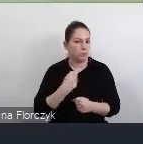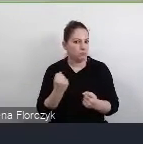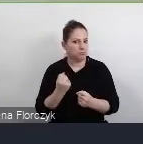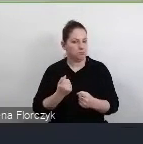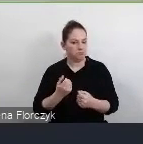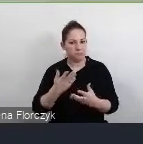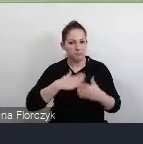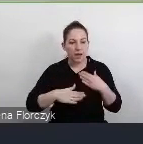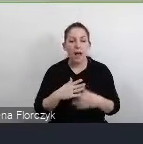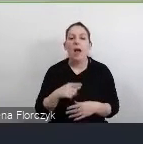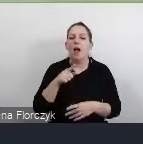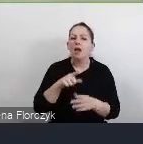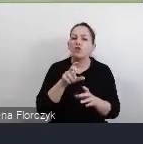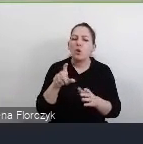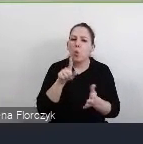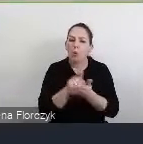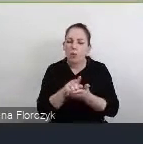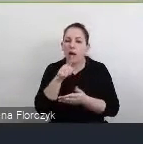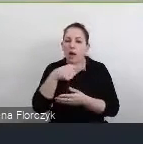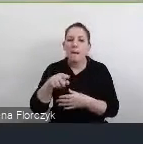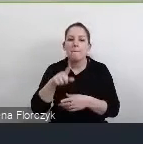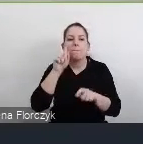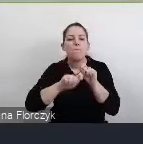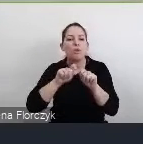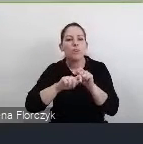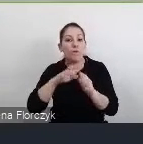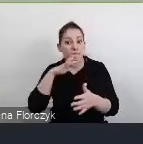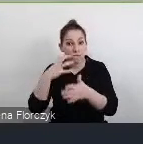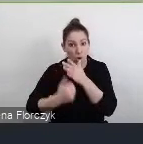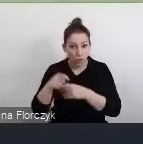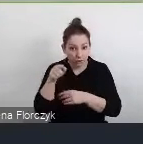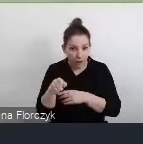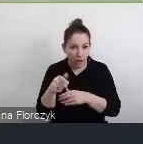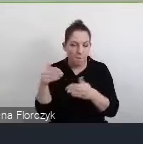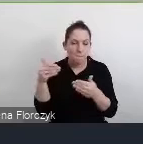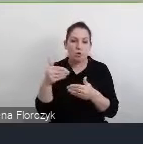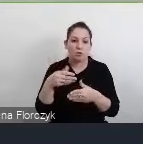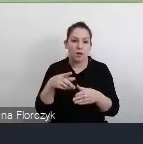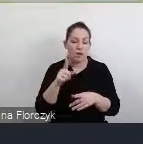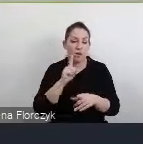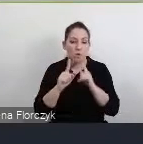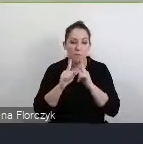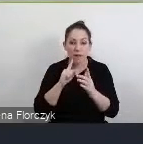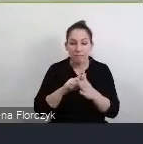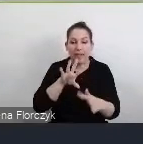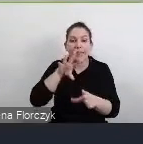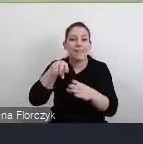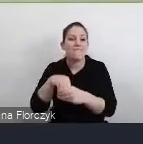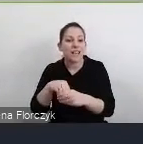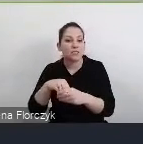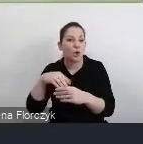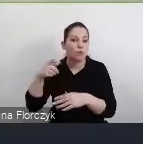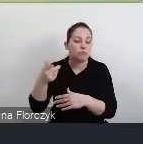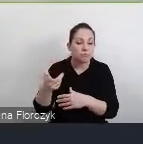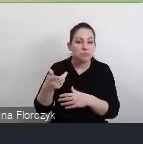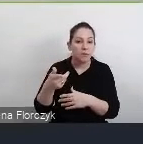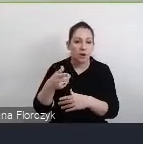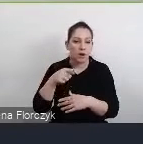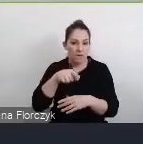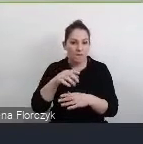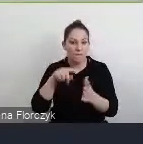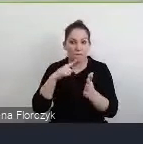też udaje się jakoś ten monitor wykorzystywać, może w rozmowie z inwestorami, którzy u was